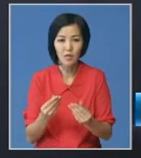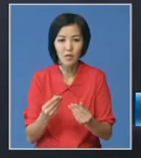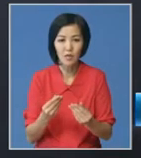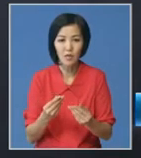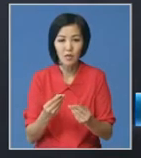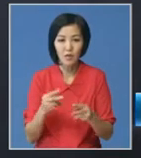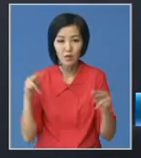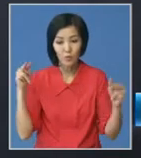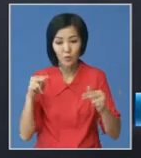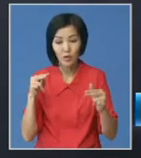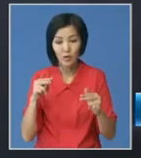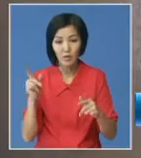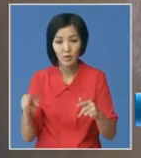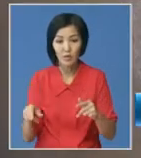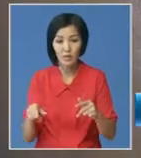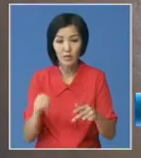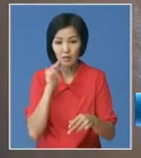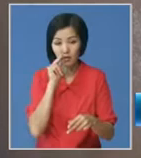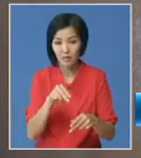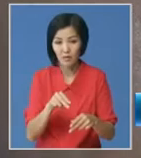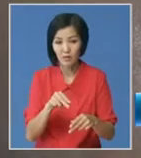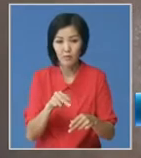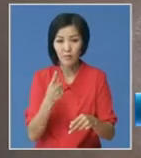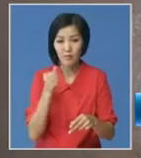куәгер ретінде. Бір жыл.